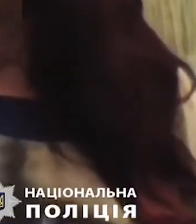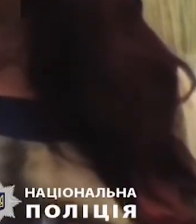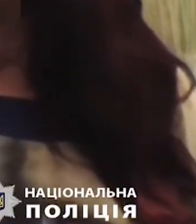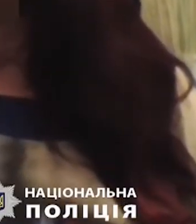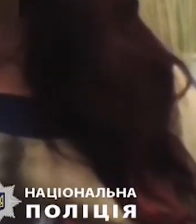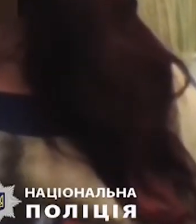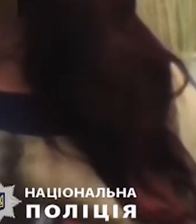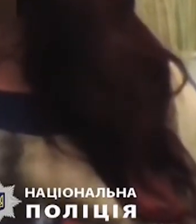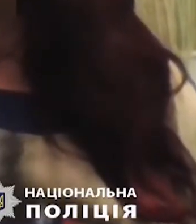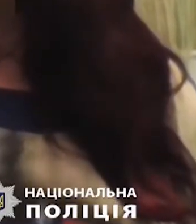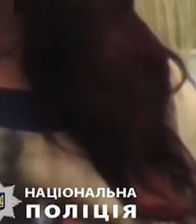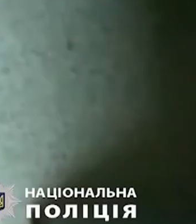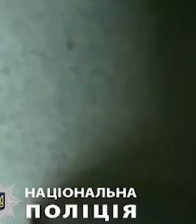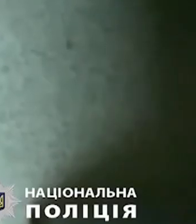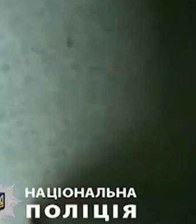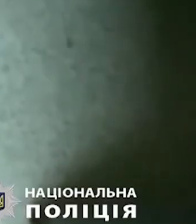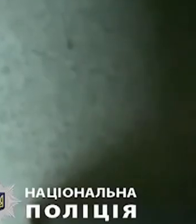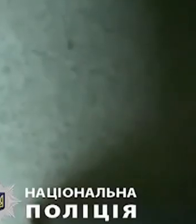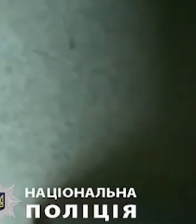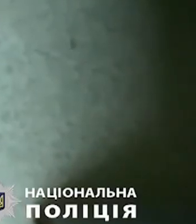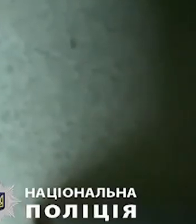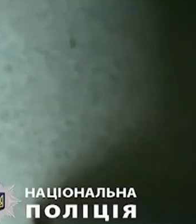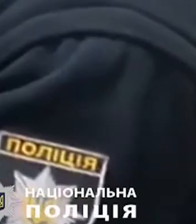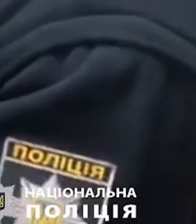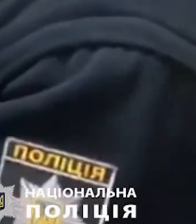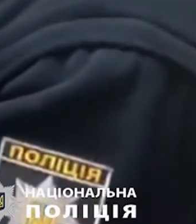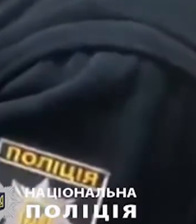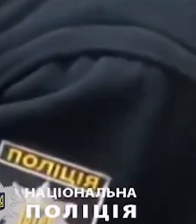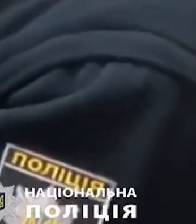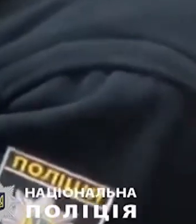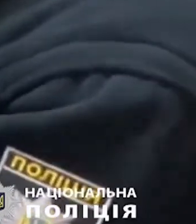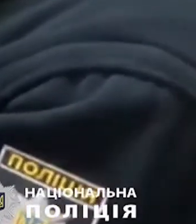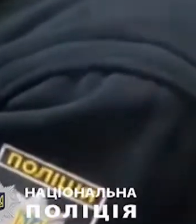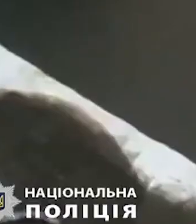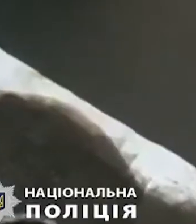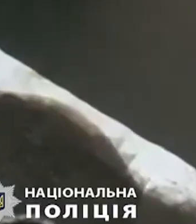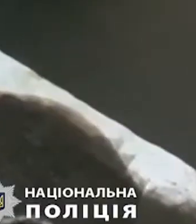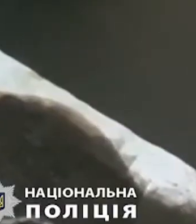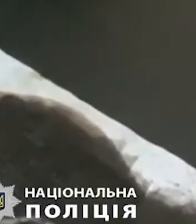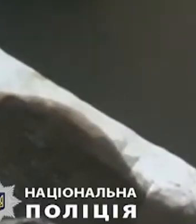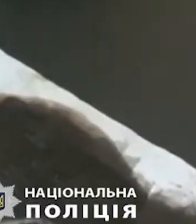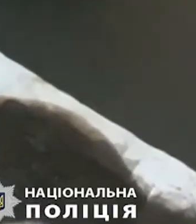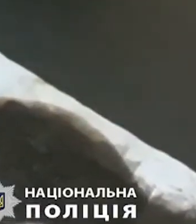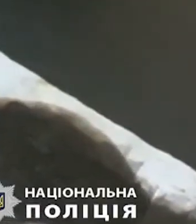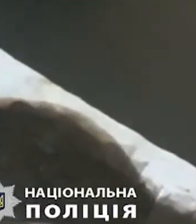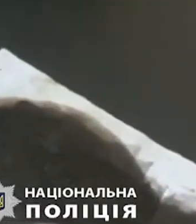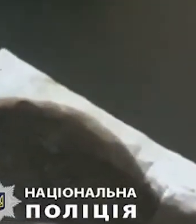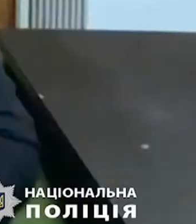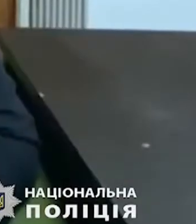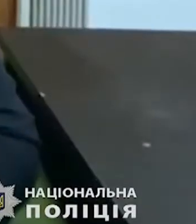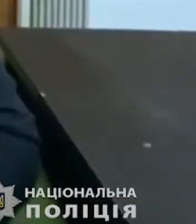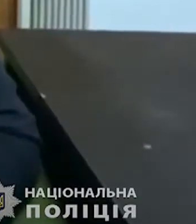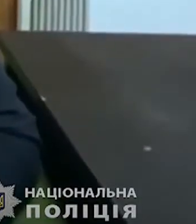пенсійної служби, жінка потрапила до квартири 81-річного чоловіка та викрала близько 3 тисяч доларів та мобільний